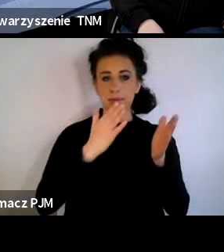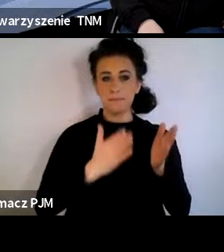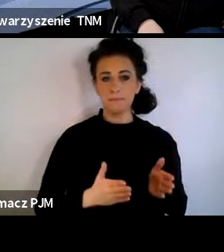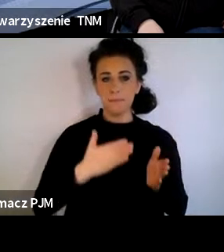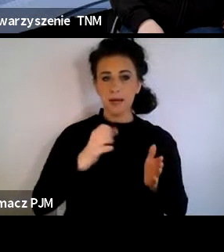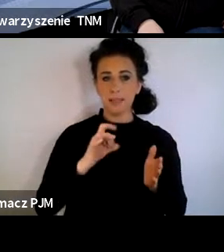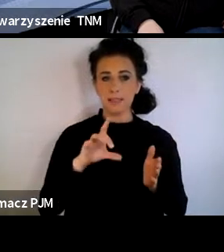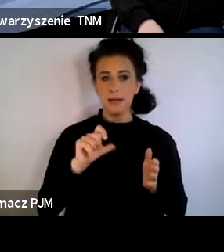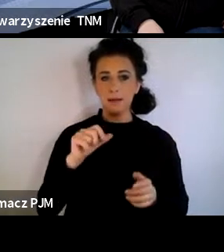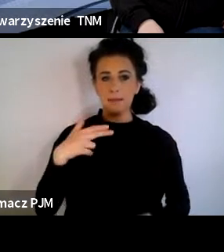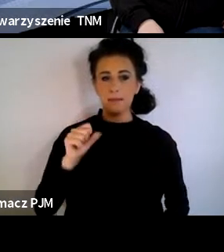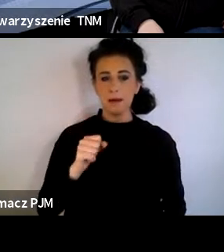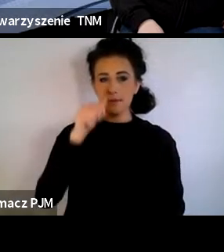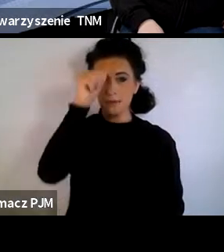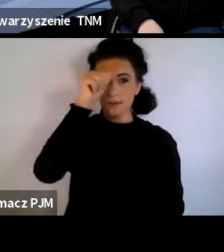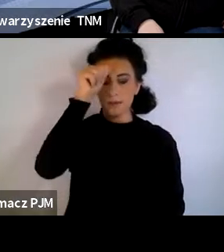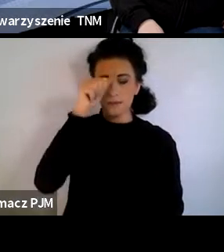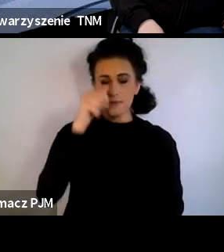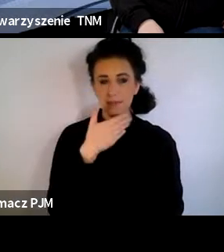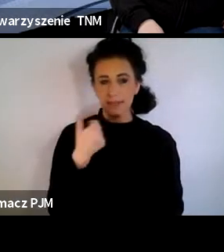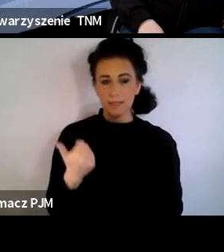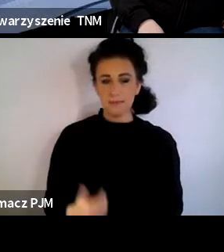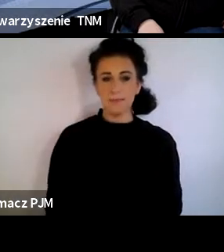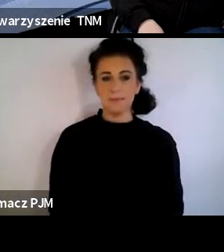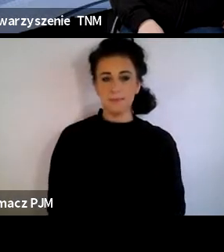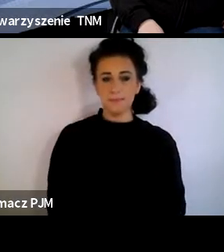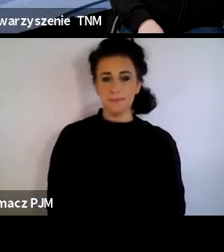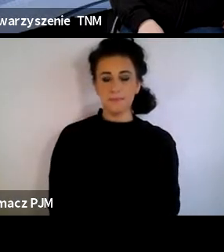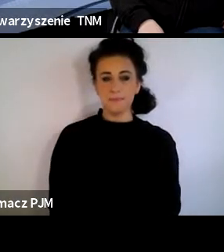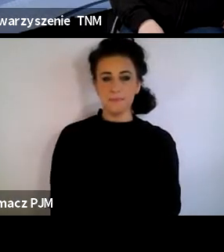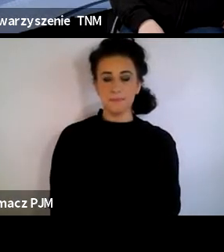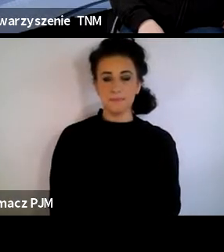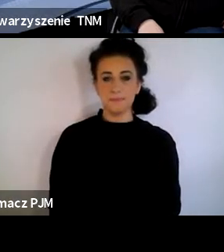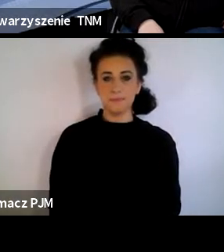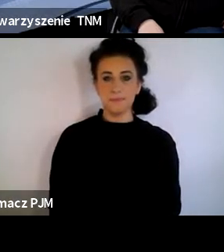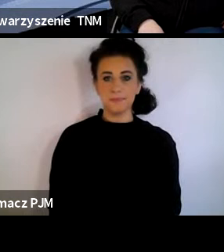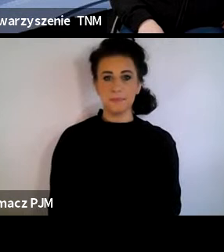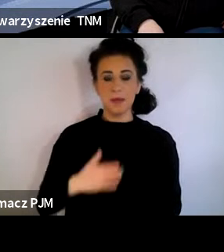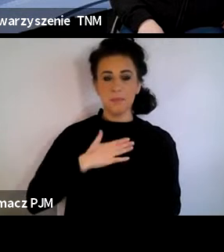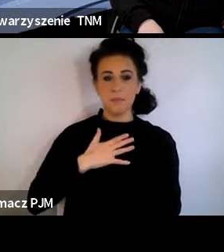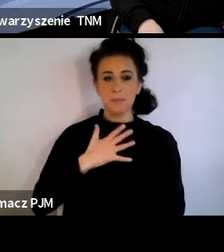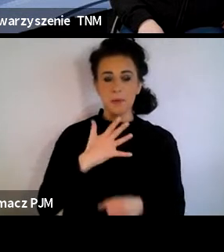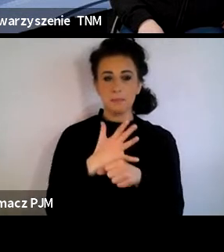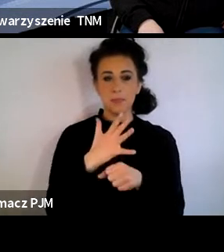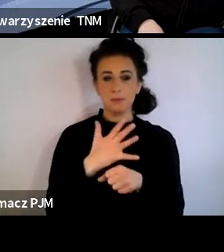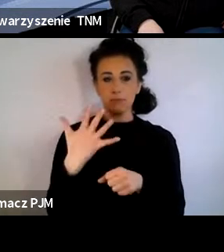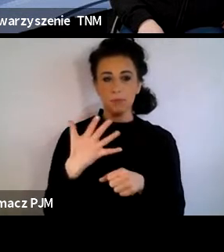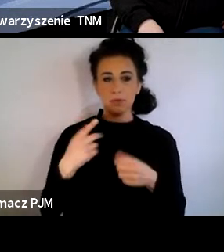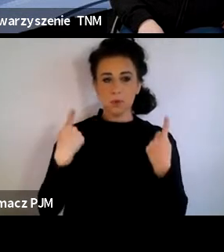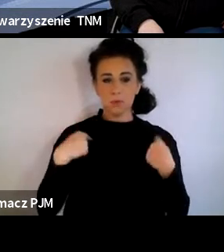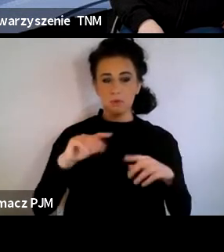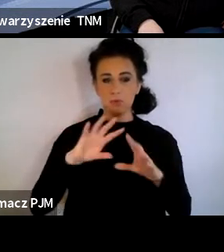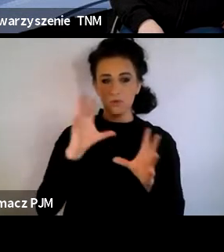mam nazwiska, więc witam panią Magdalenę. Mamy 55 osób.